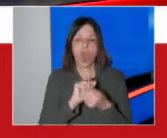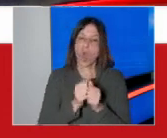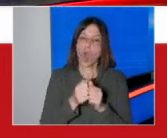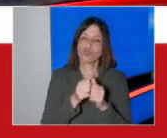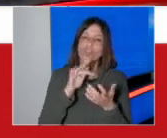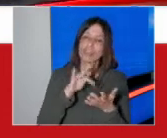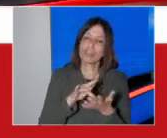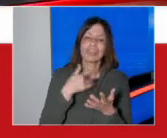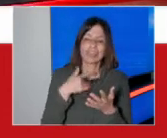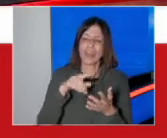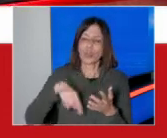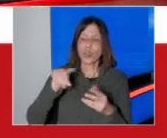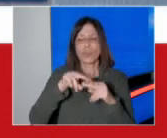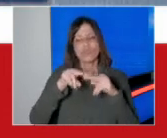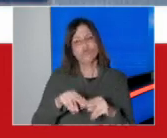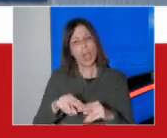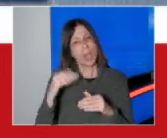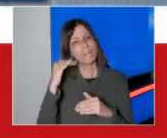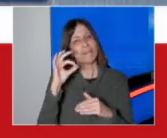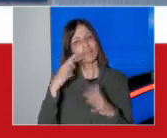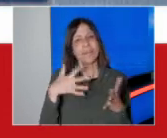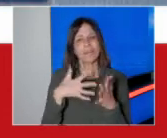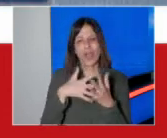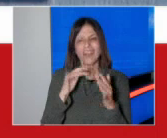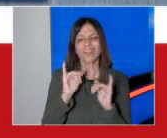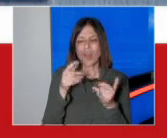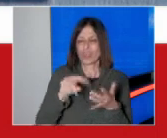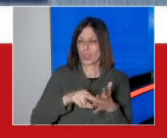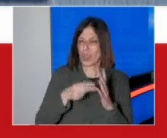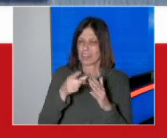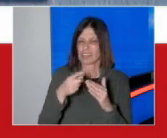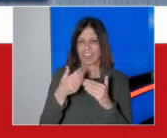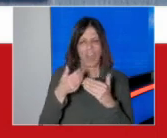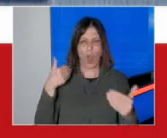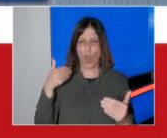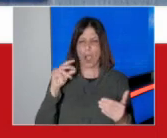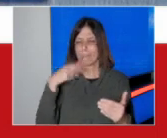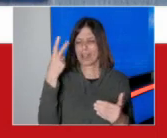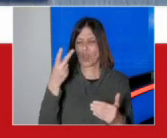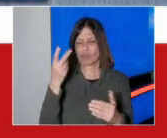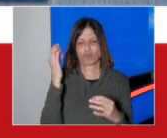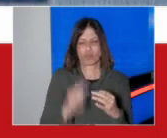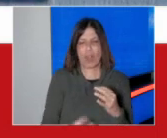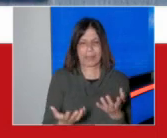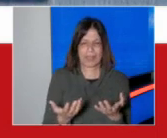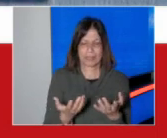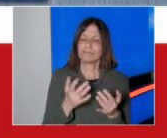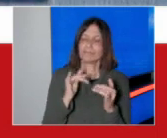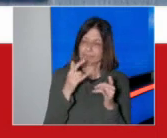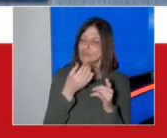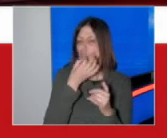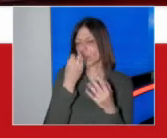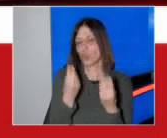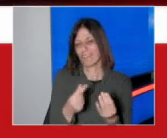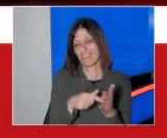ברמת הביקורת, כי זה נכון שהתוכנית הזאת, איך נאמר בלשון המעטה, רחוקה מלהיות מושלמת? אז שאלה טובה,